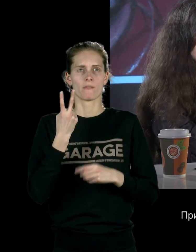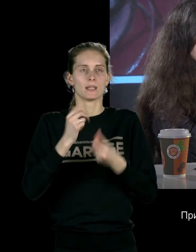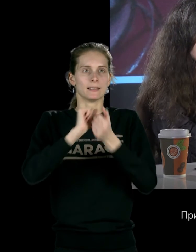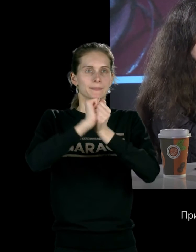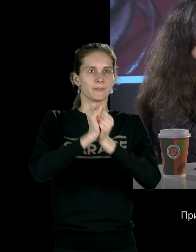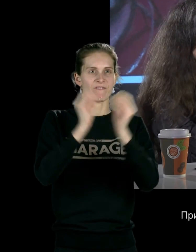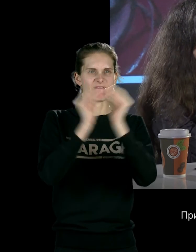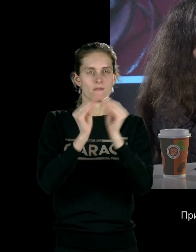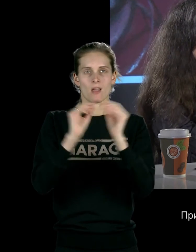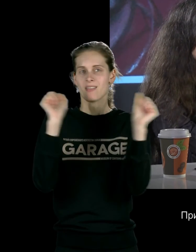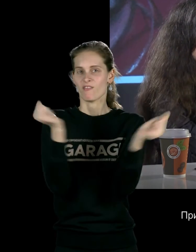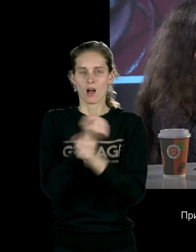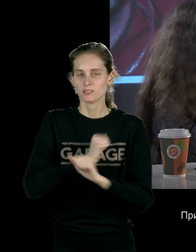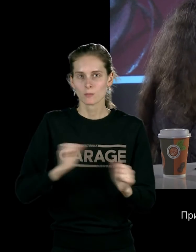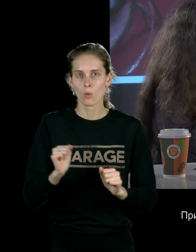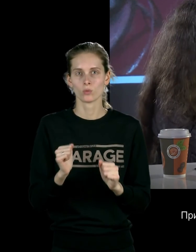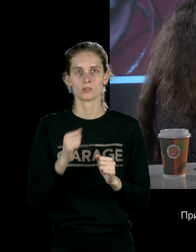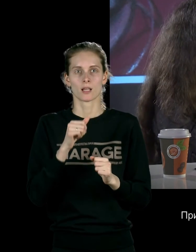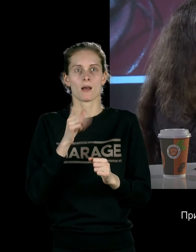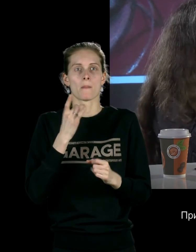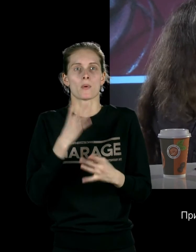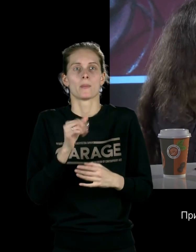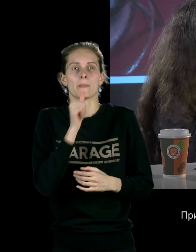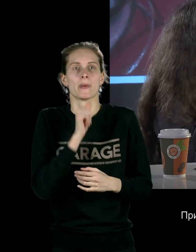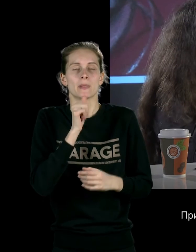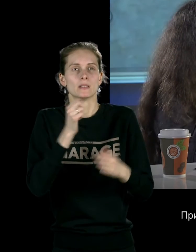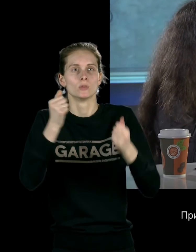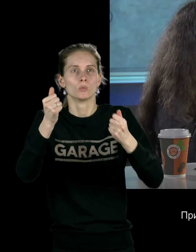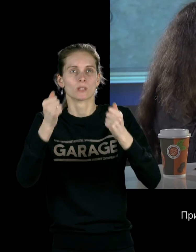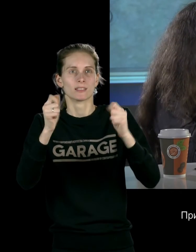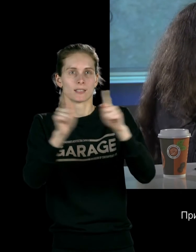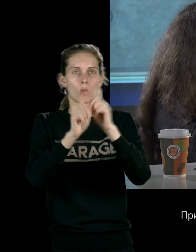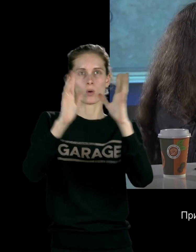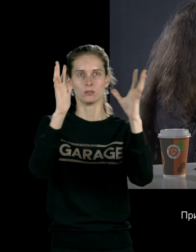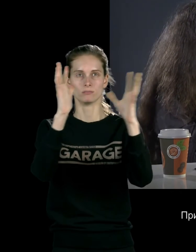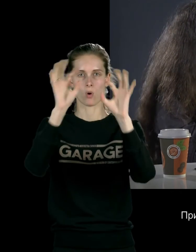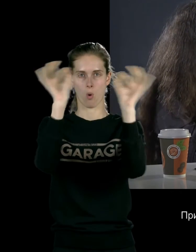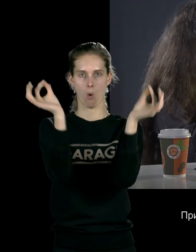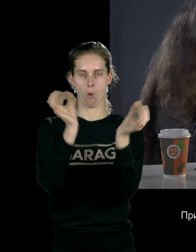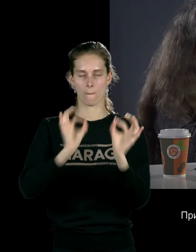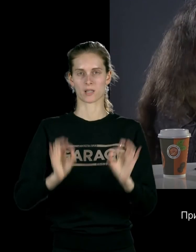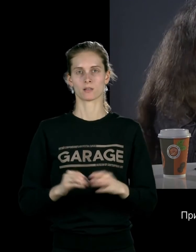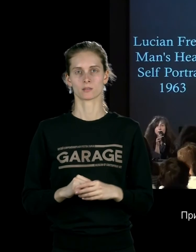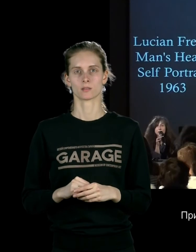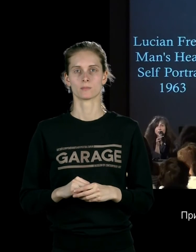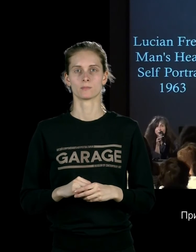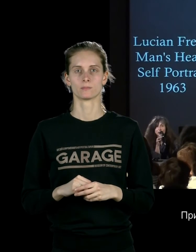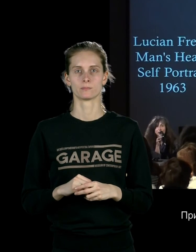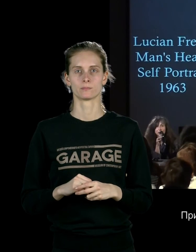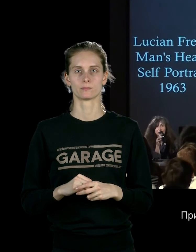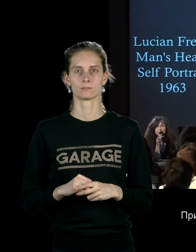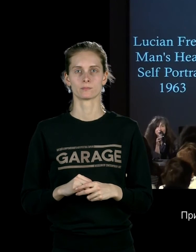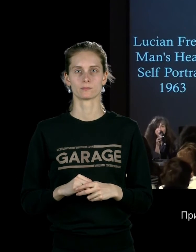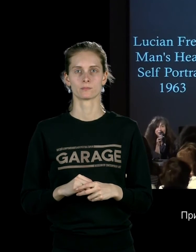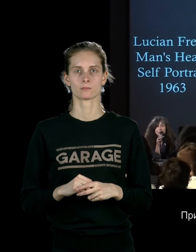равно некая попытка удержать этот растекающийся, выходящий за свои пределы образ, но так ради интереса. Очень интересно, как при этом сам